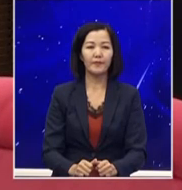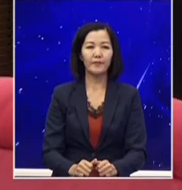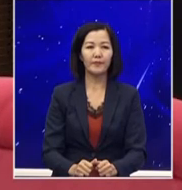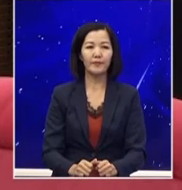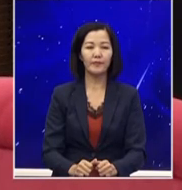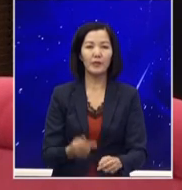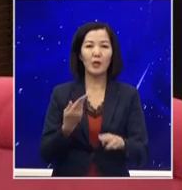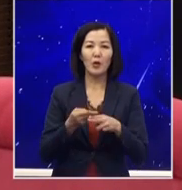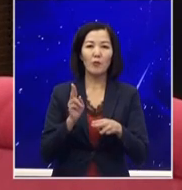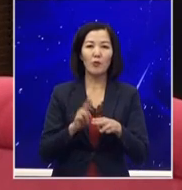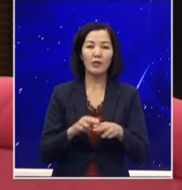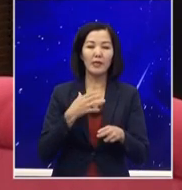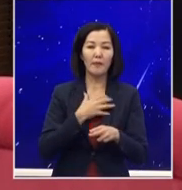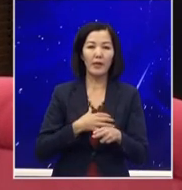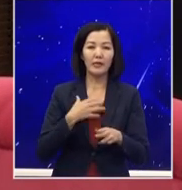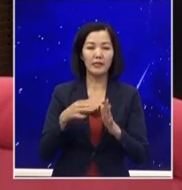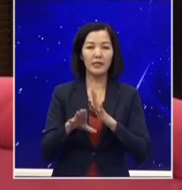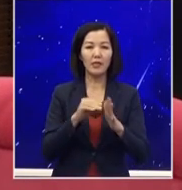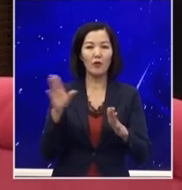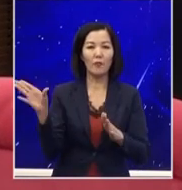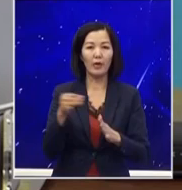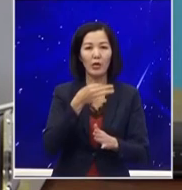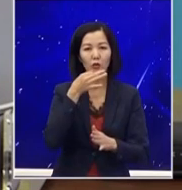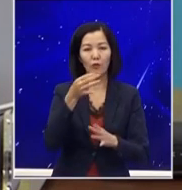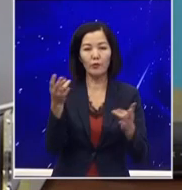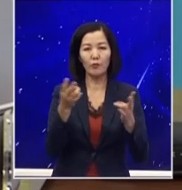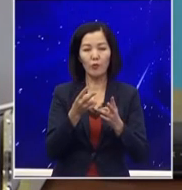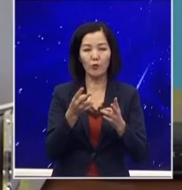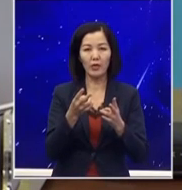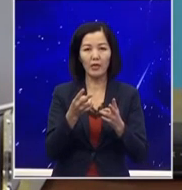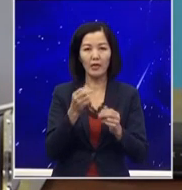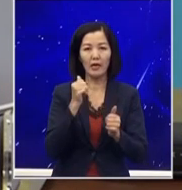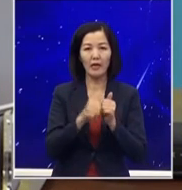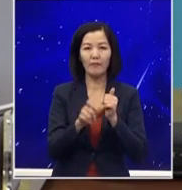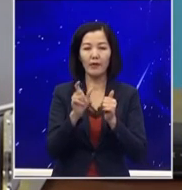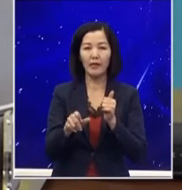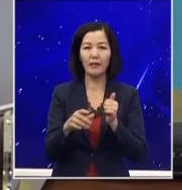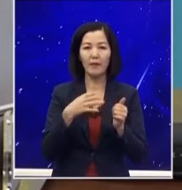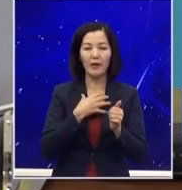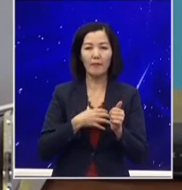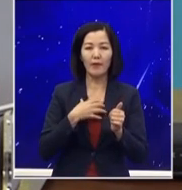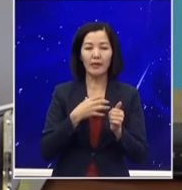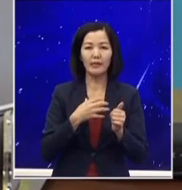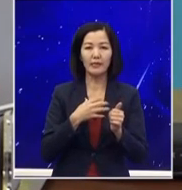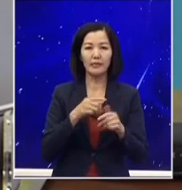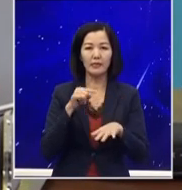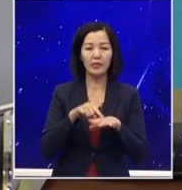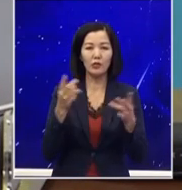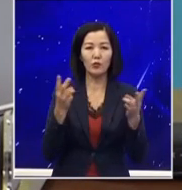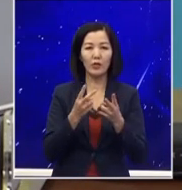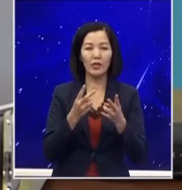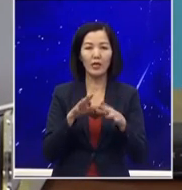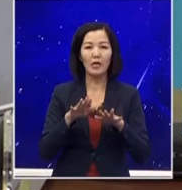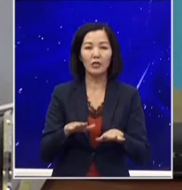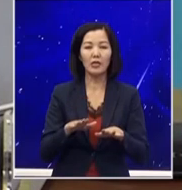Бұл аса маңызды сайлау. Барлықтарыңызды жауапты болуға шақырамын. Әрбіріңіз бұл шараның маңызы мен салмағын сезініңіздер.